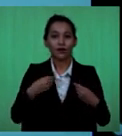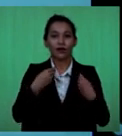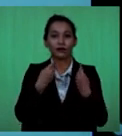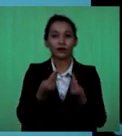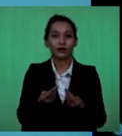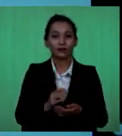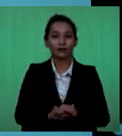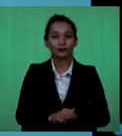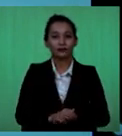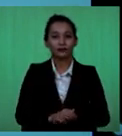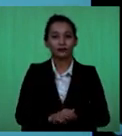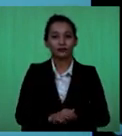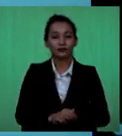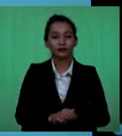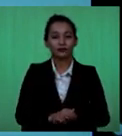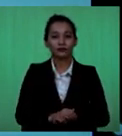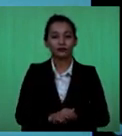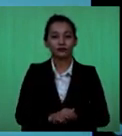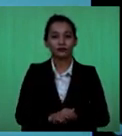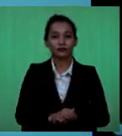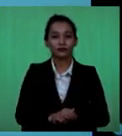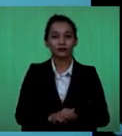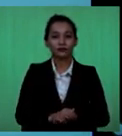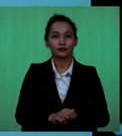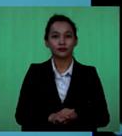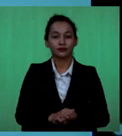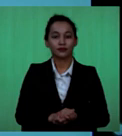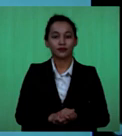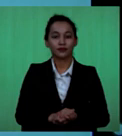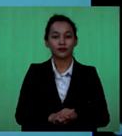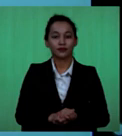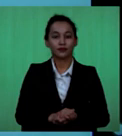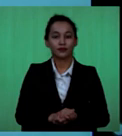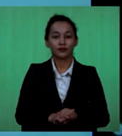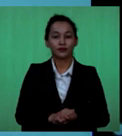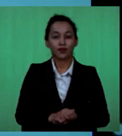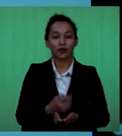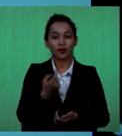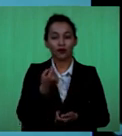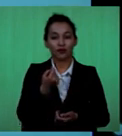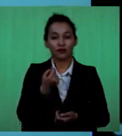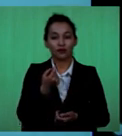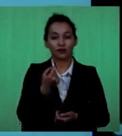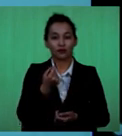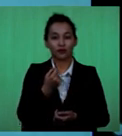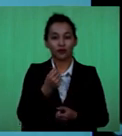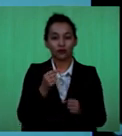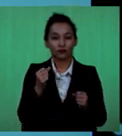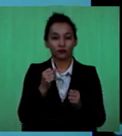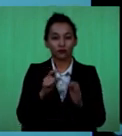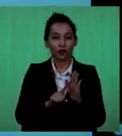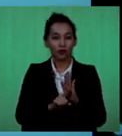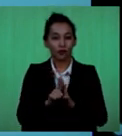va mehnatkash qush bu qaldirg'och bo'ladi. Sekin astalik bilan sovuq tushganda, ya'ni avgust oyining